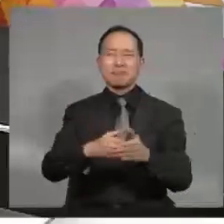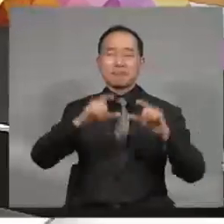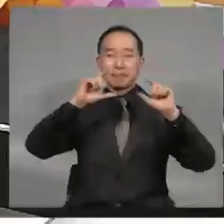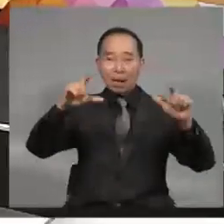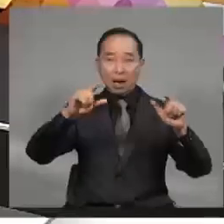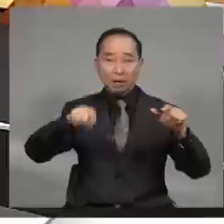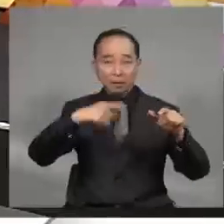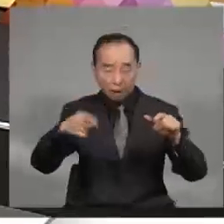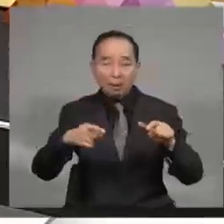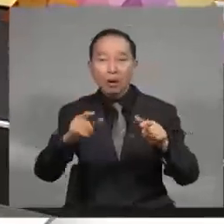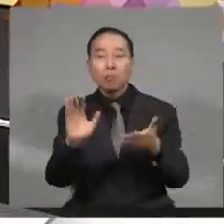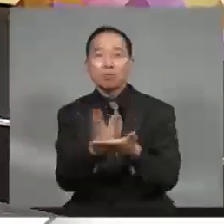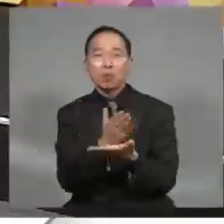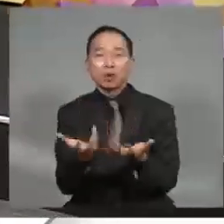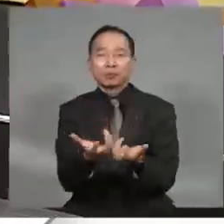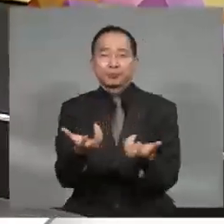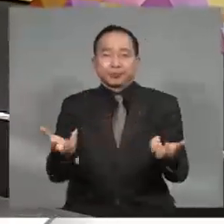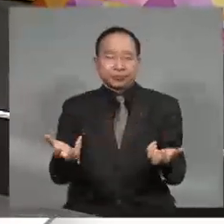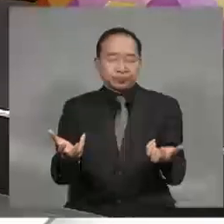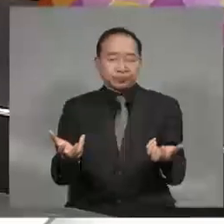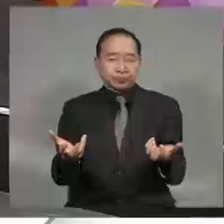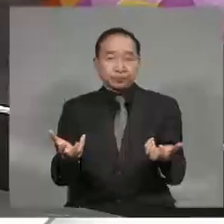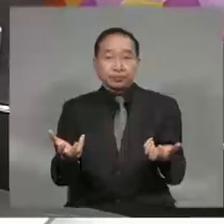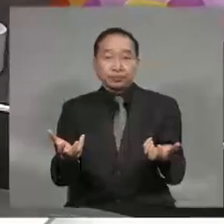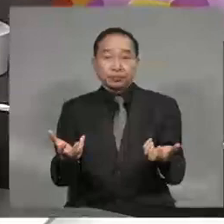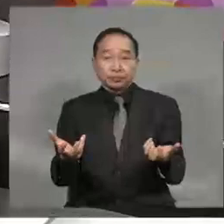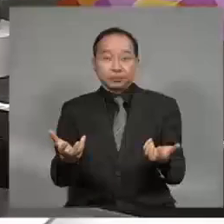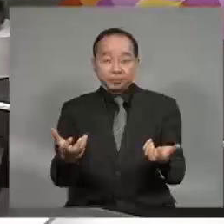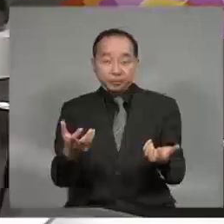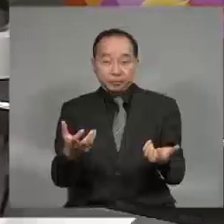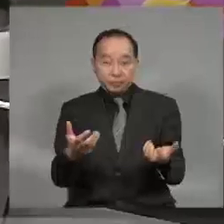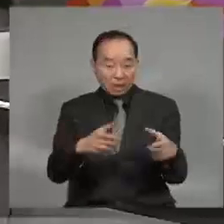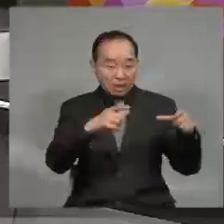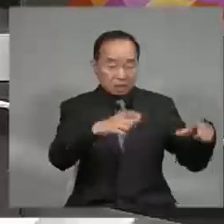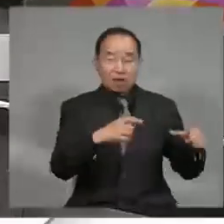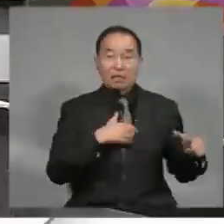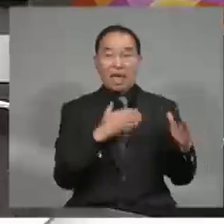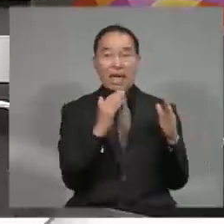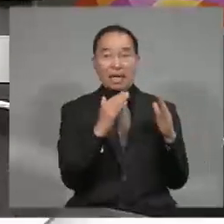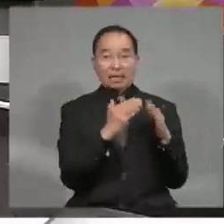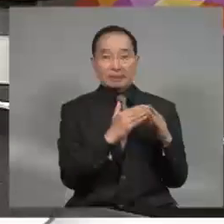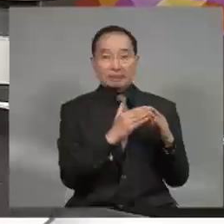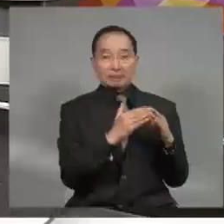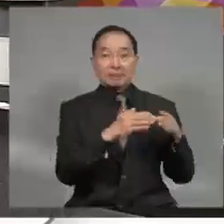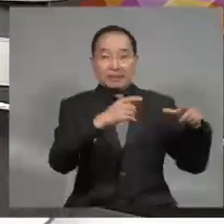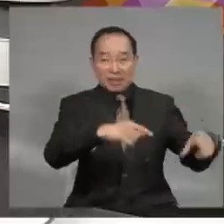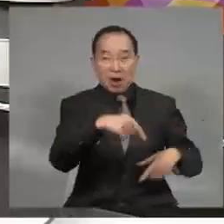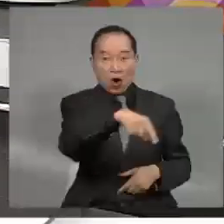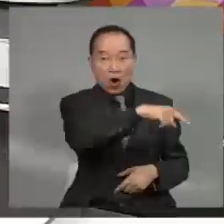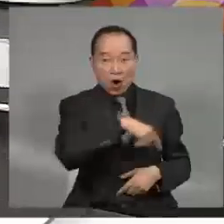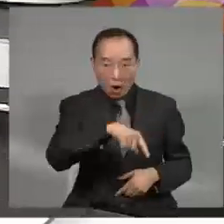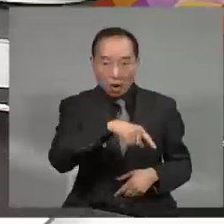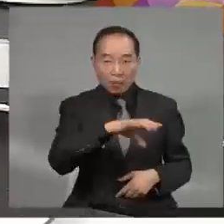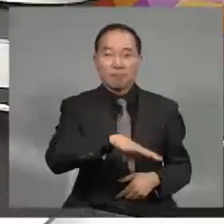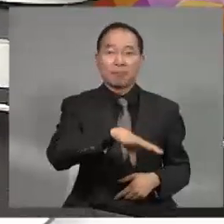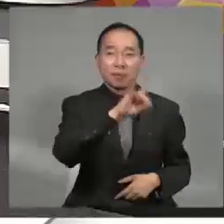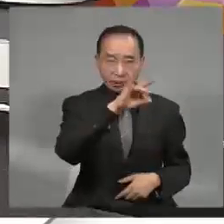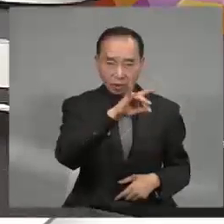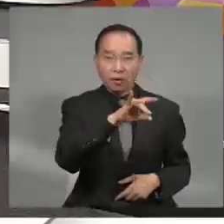사전 투표함부터 개함을 해서 안에 있는 회송용 봉투를 확인을 합니다. 관내. 관외. 관외. 예.